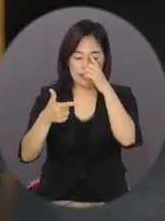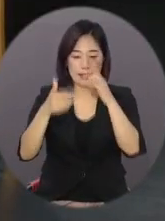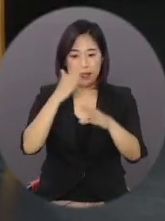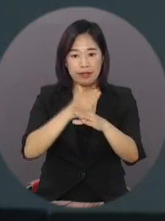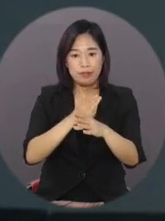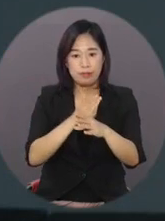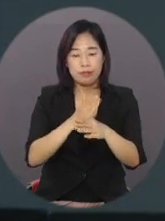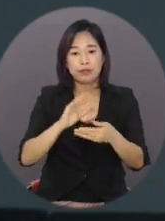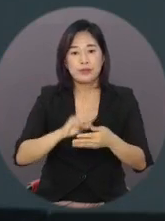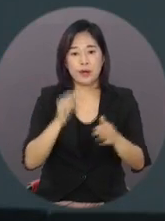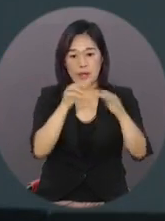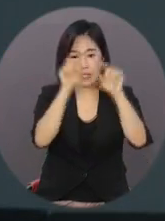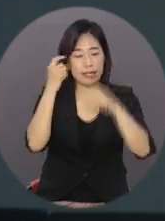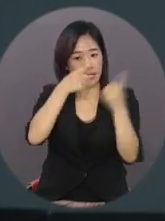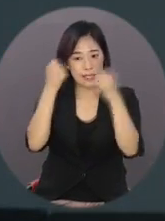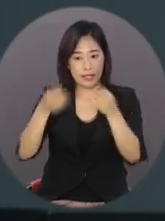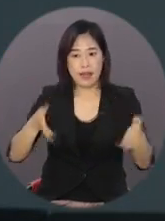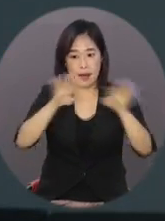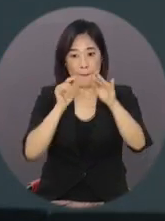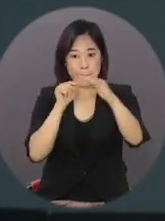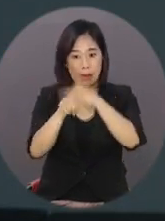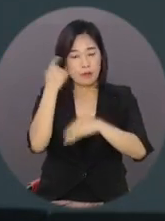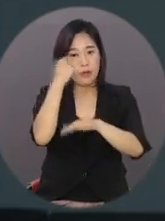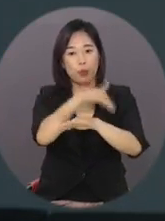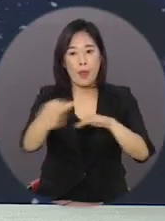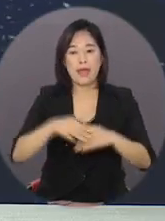기념관을 방문하기로 했습니다.